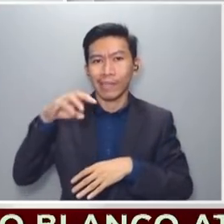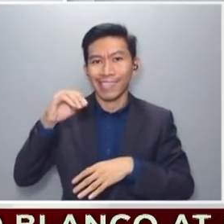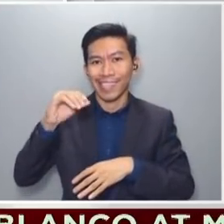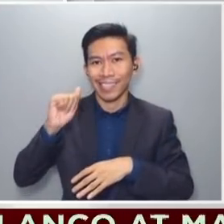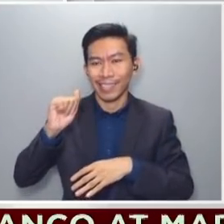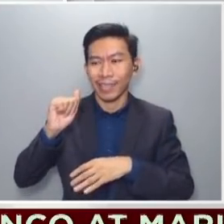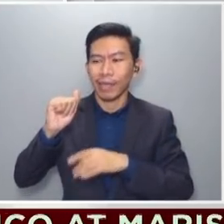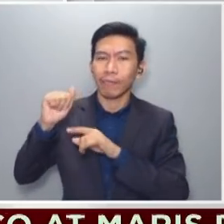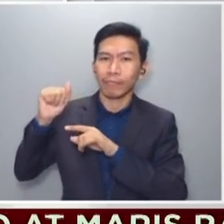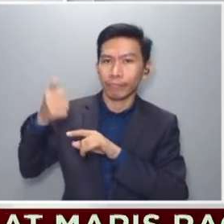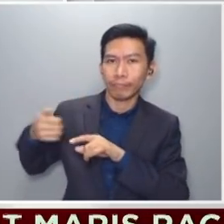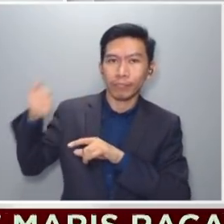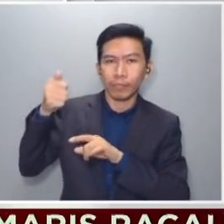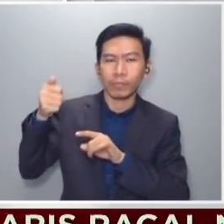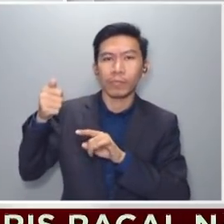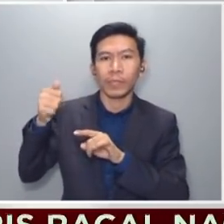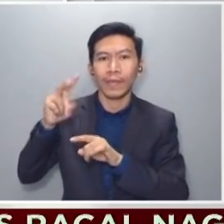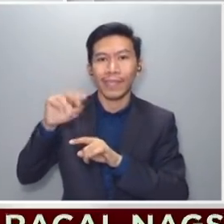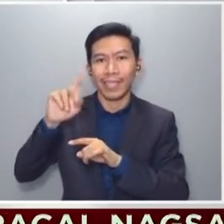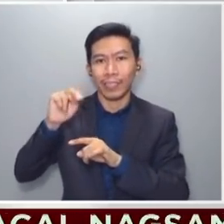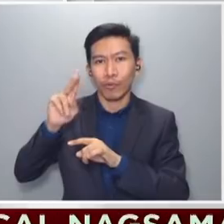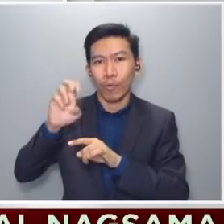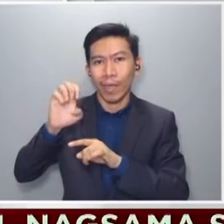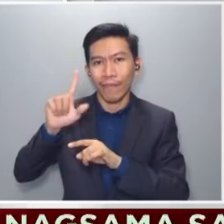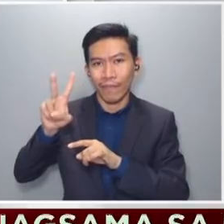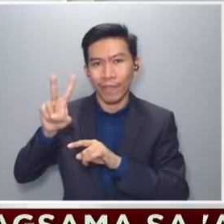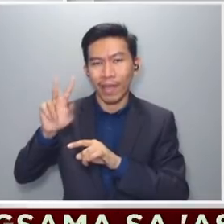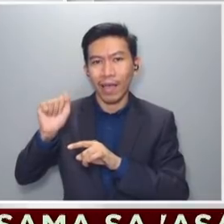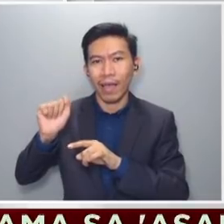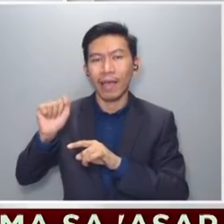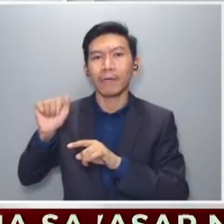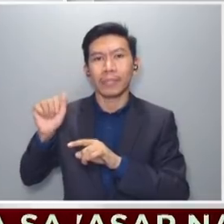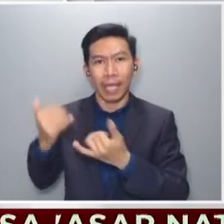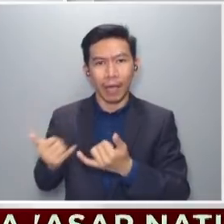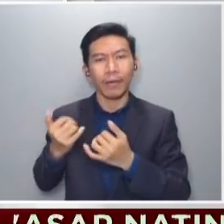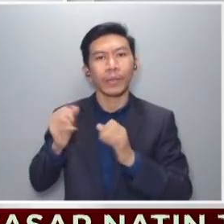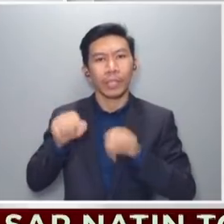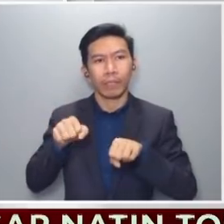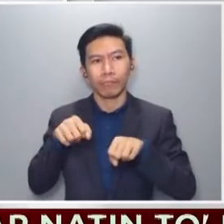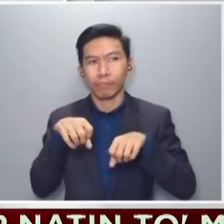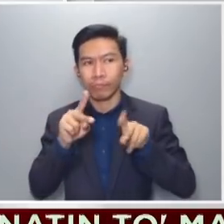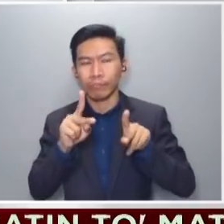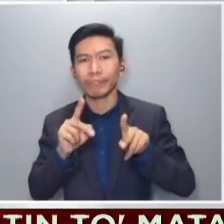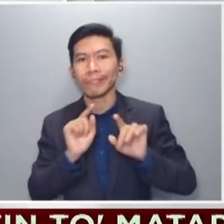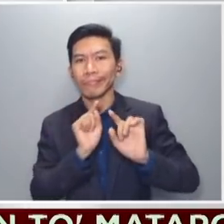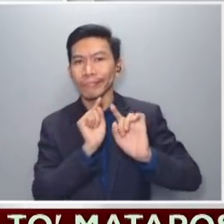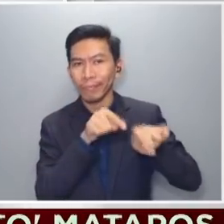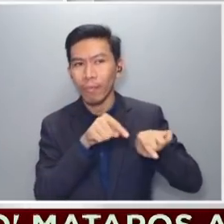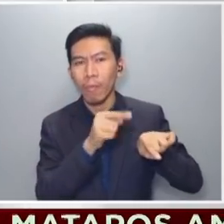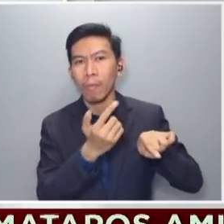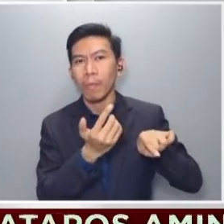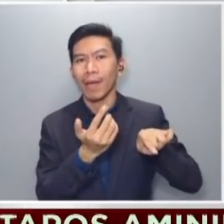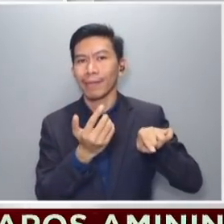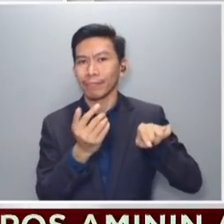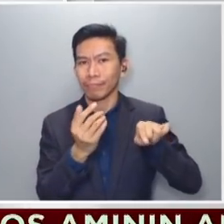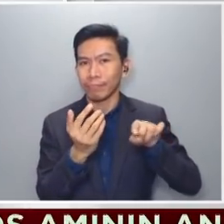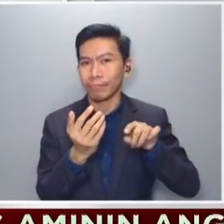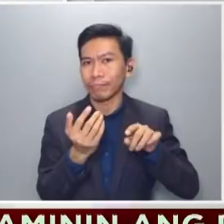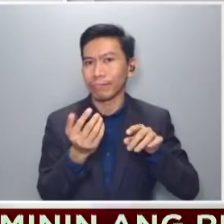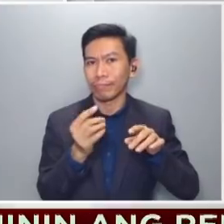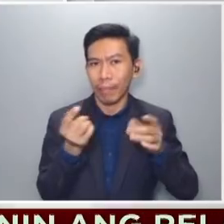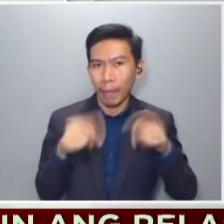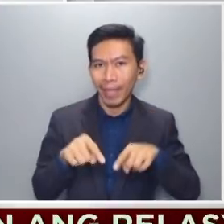Villanueva, pagkakataon nito para masagot nila at ng PNP ang mga aligasyon sa insidente. Makatutulong din naman para